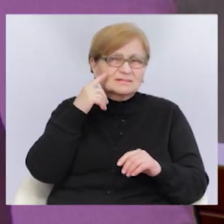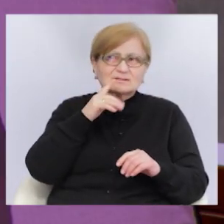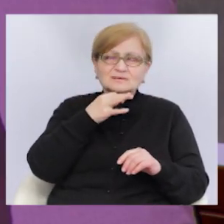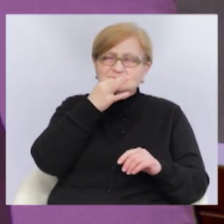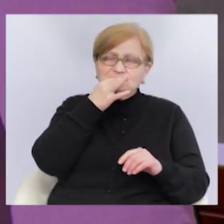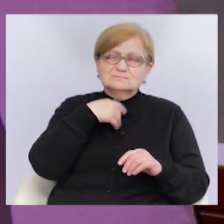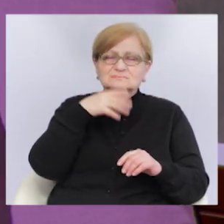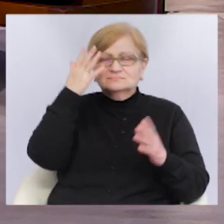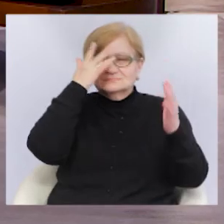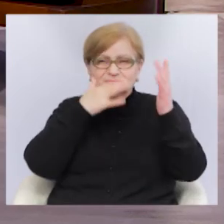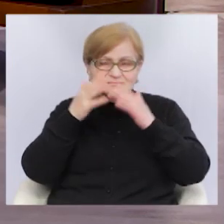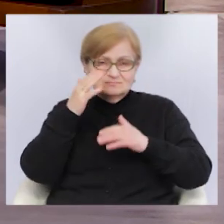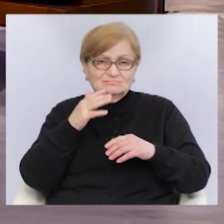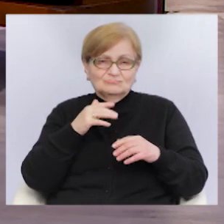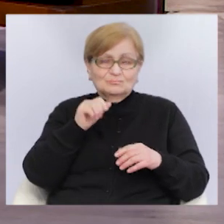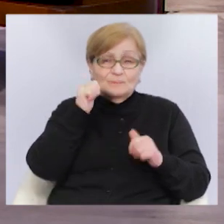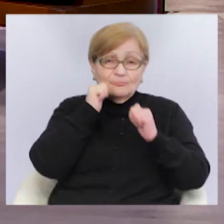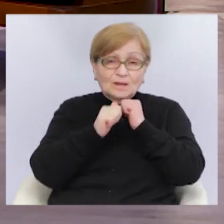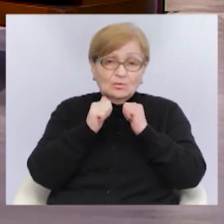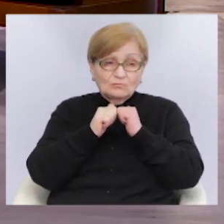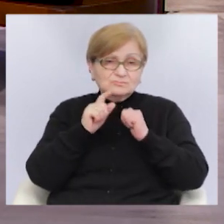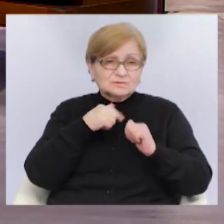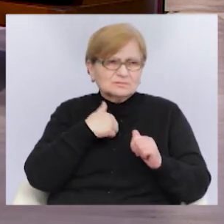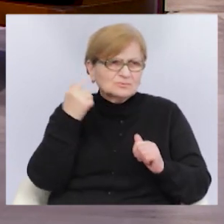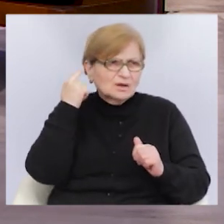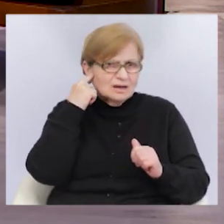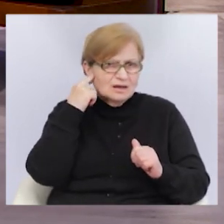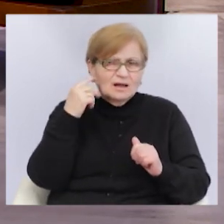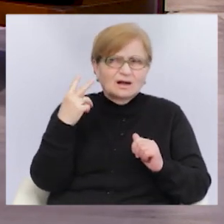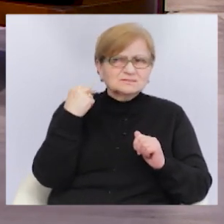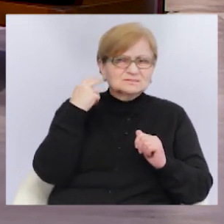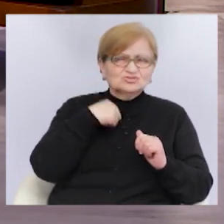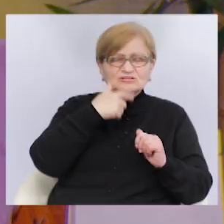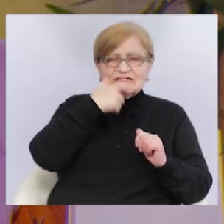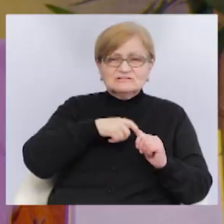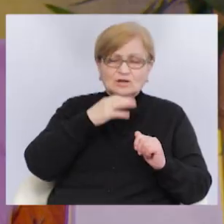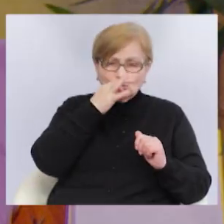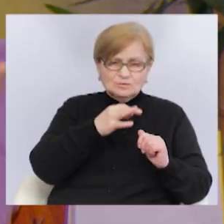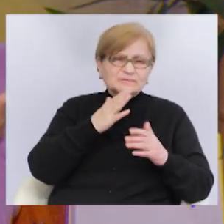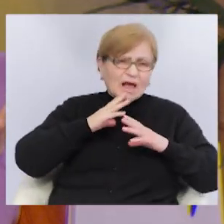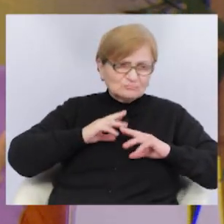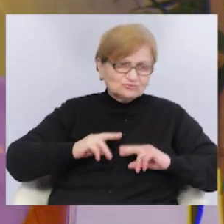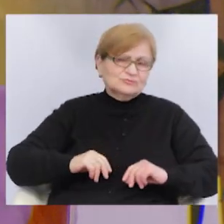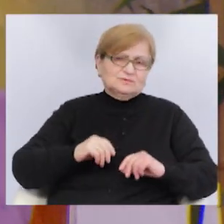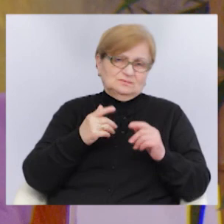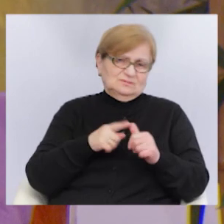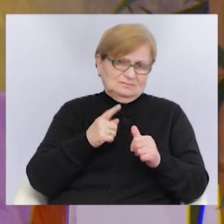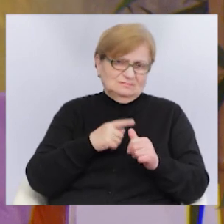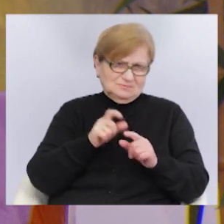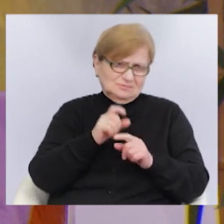ან რაღაც ფრაზა, რაც ყოველთვის გინდა რომ გაგეგო, რომ სხვას ეთქვა და ეხა შენეუბნები შენთვის. და შეიძლება ესე გავაკეთოთ,